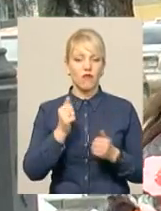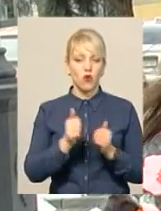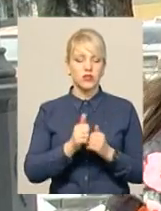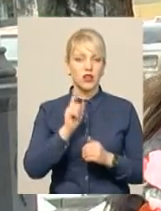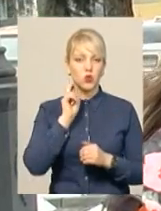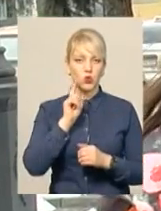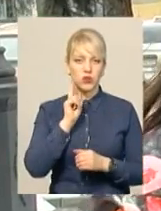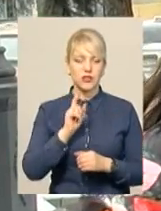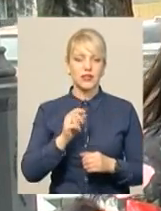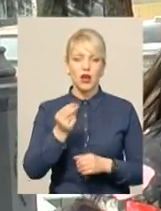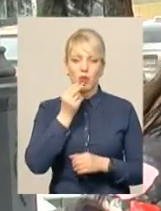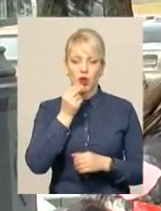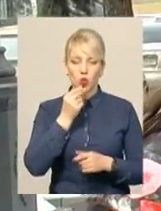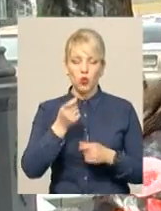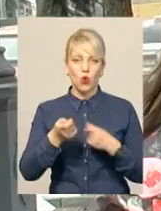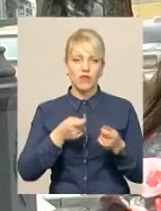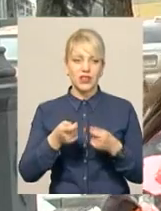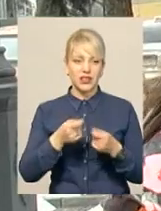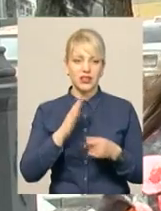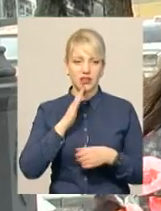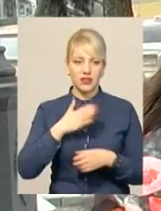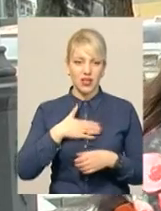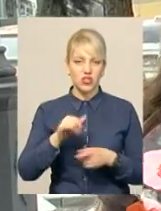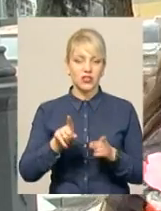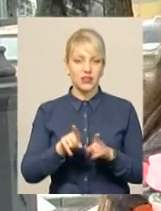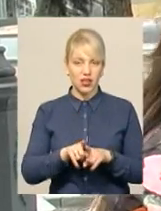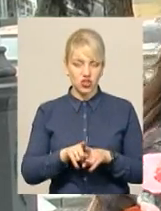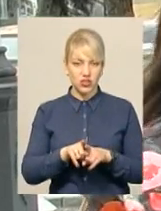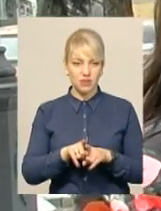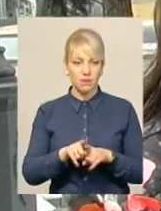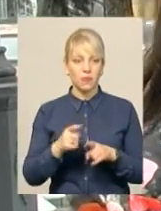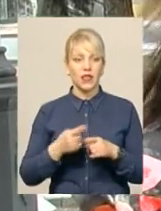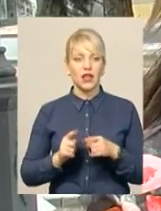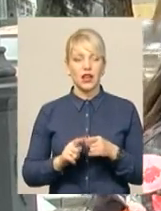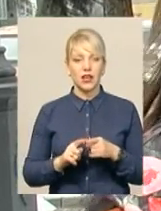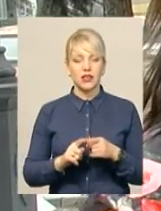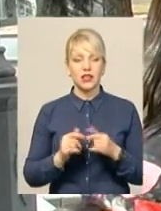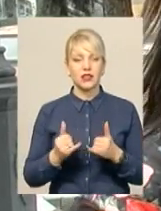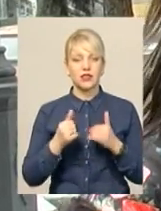это продуктовый рынок наш, и также это приют для